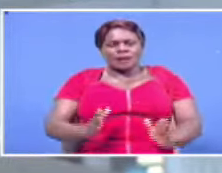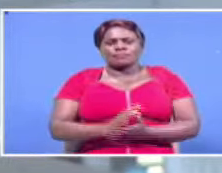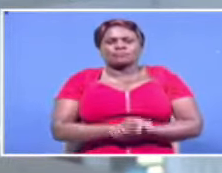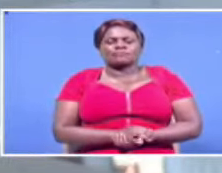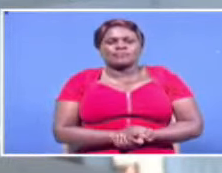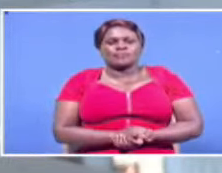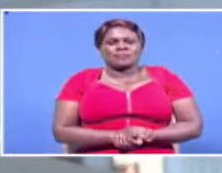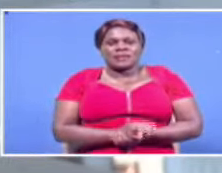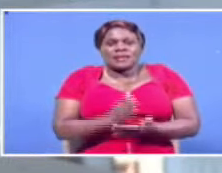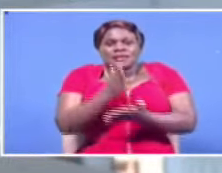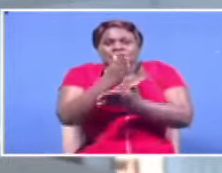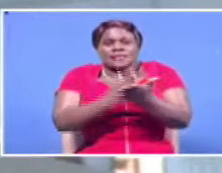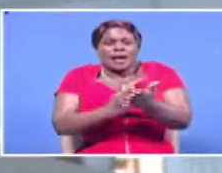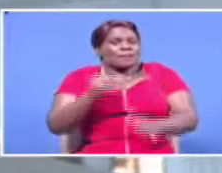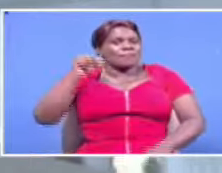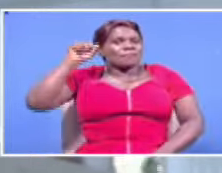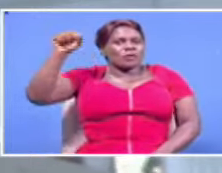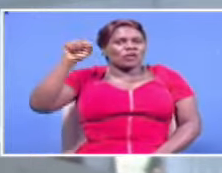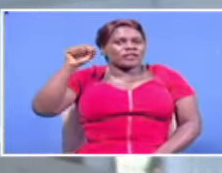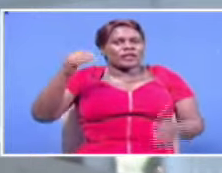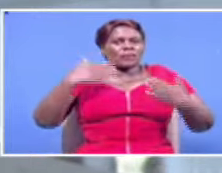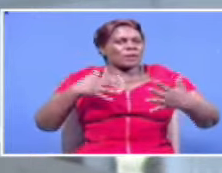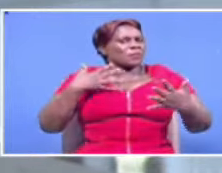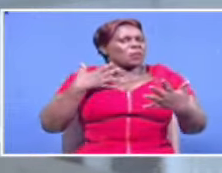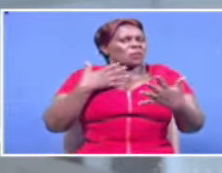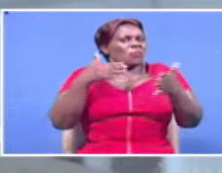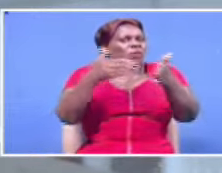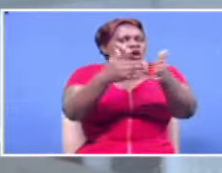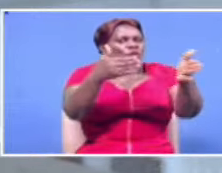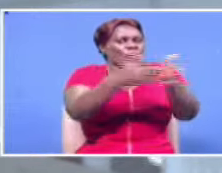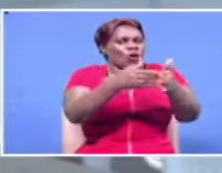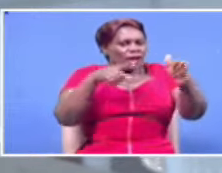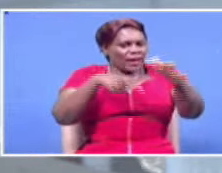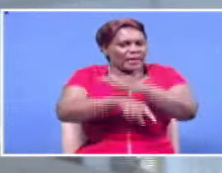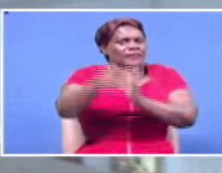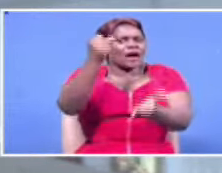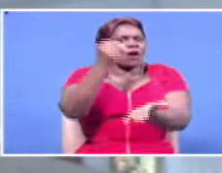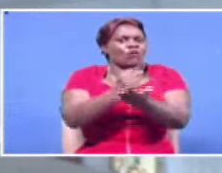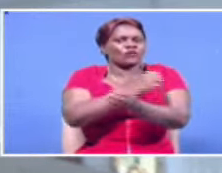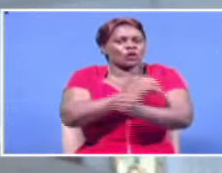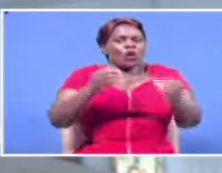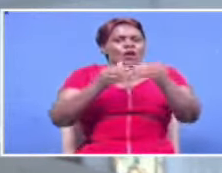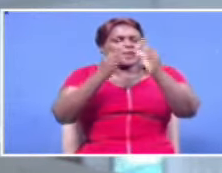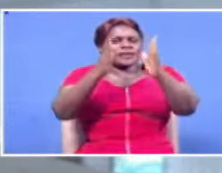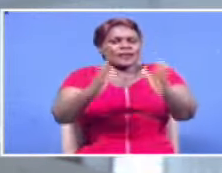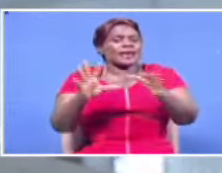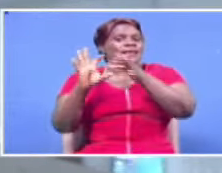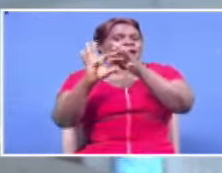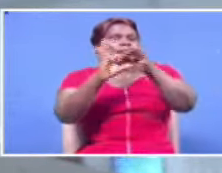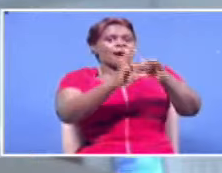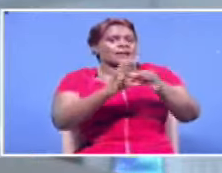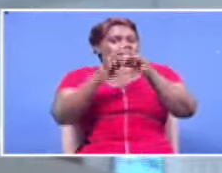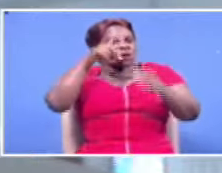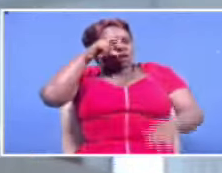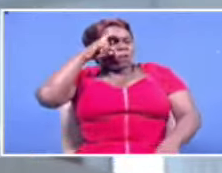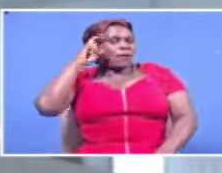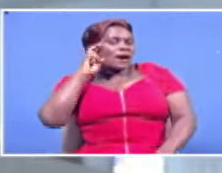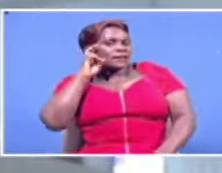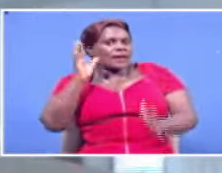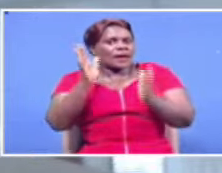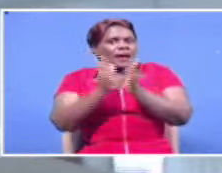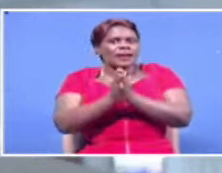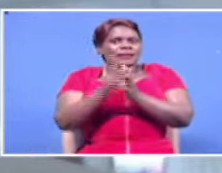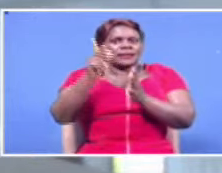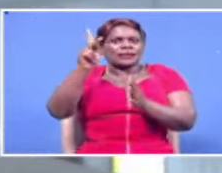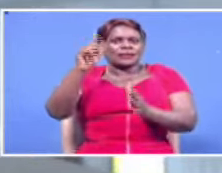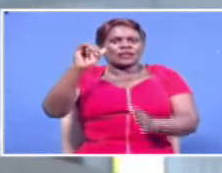gavana. Baadhi ya wanasiasa walizuiliwa kuingia kwenye makao hayo, huku viongozi wa Azimio Martha Karua na